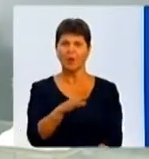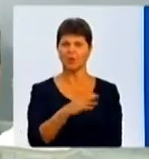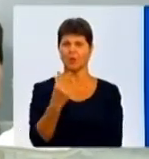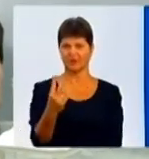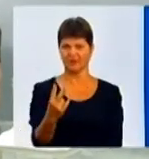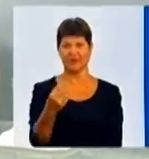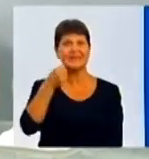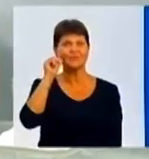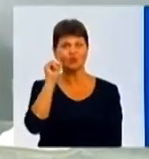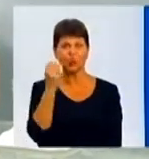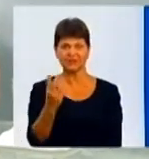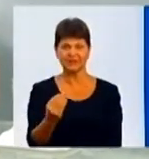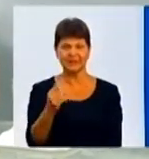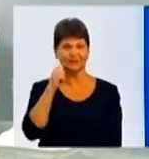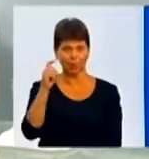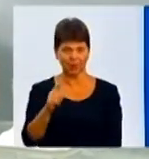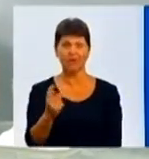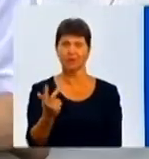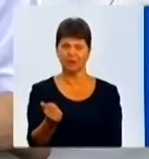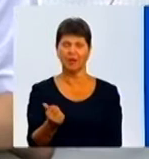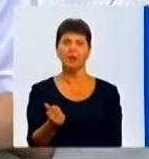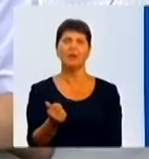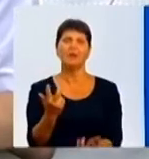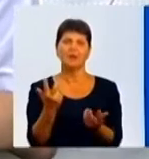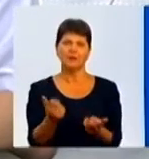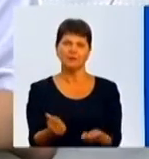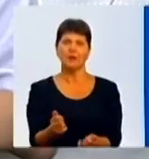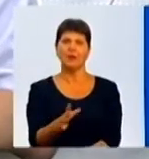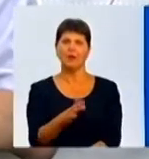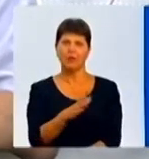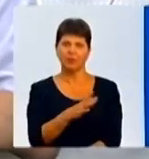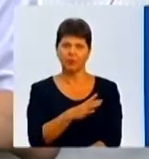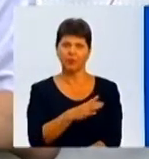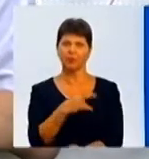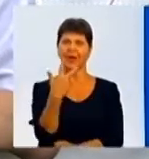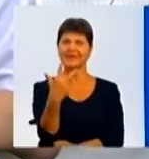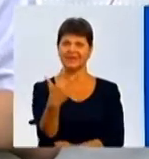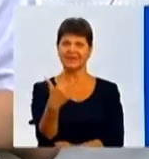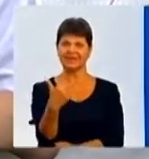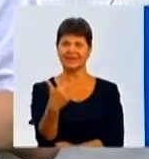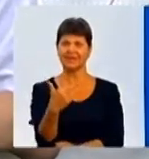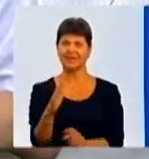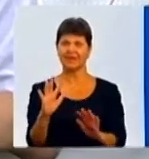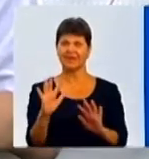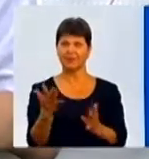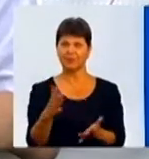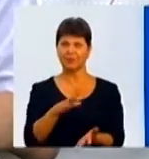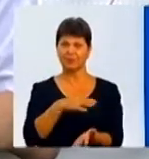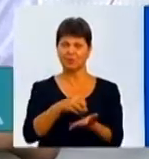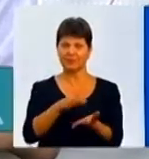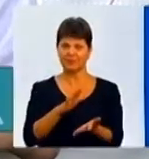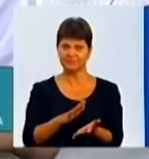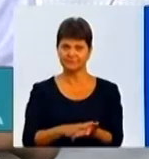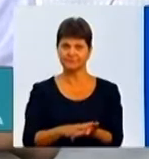вчорашній день, про які я знала. Да, було, ну, я вас трохи поправлю, було три випадки. Було три, так? Да, були зареєстровані три випадки,